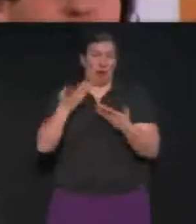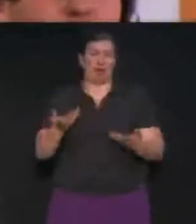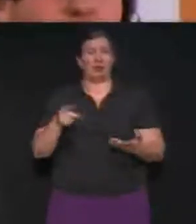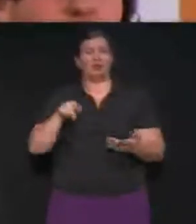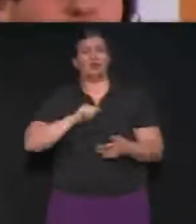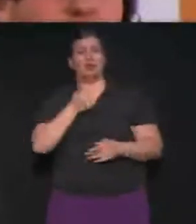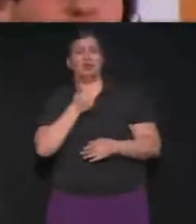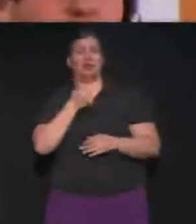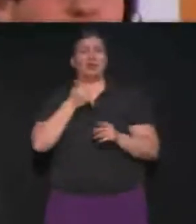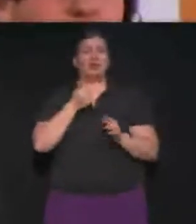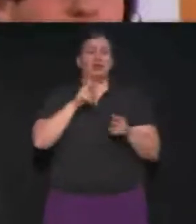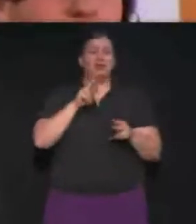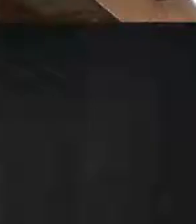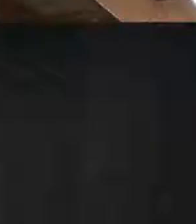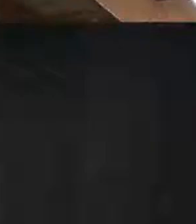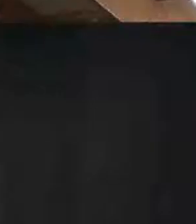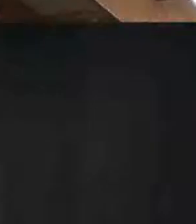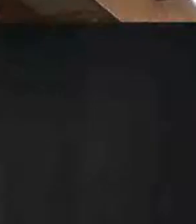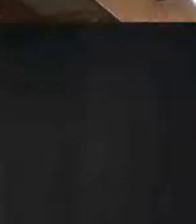Blöcke halt abstimmt